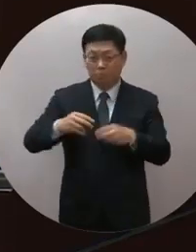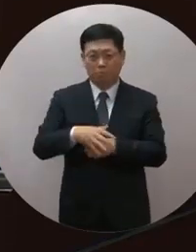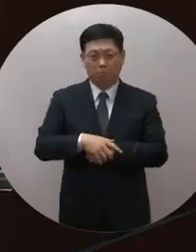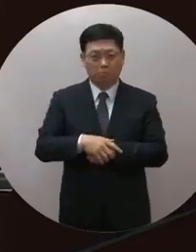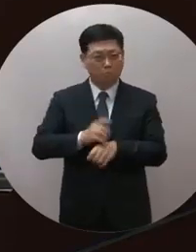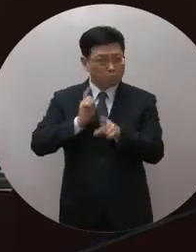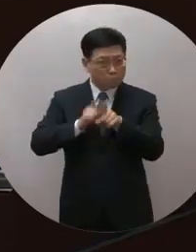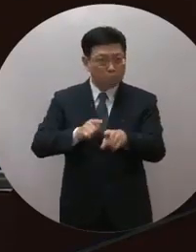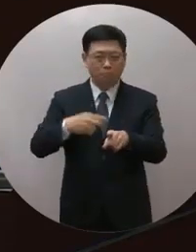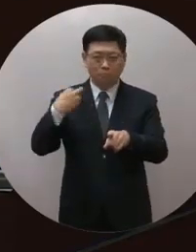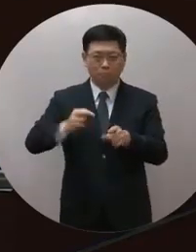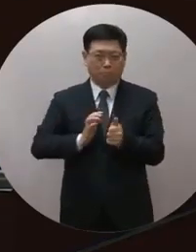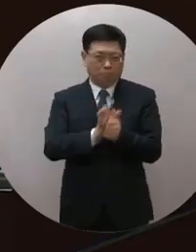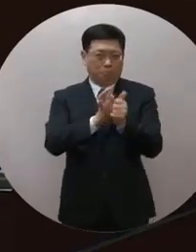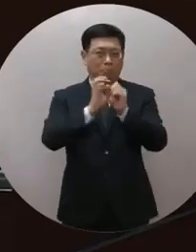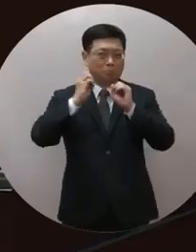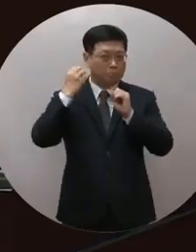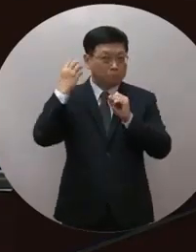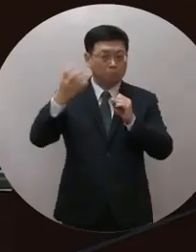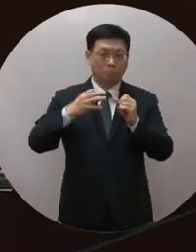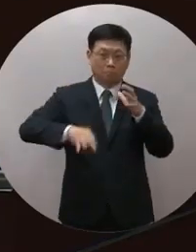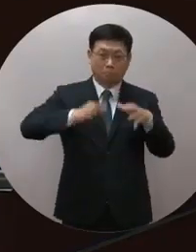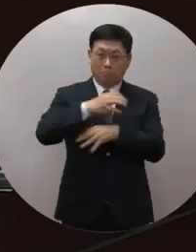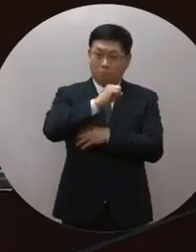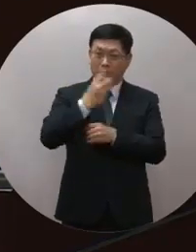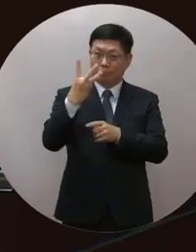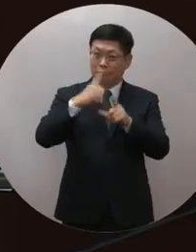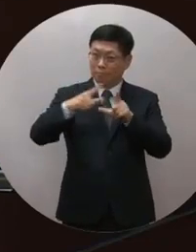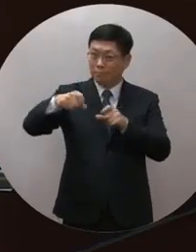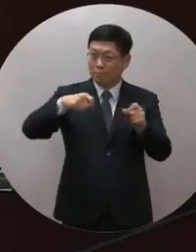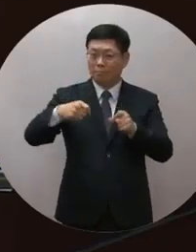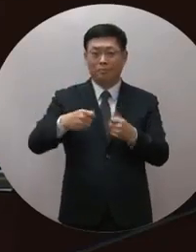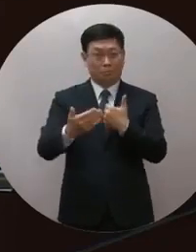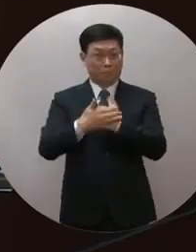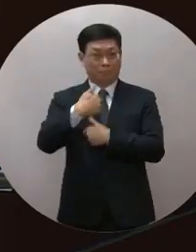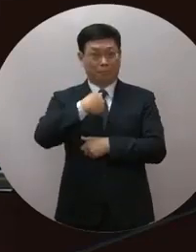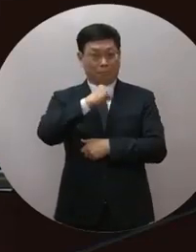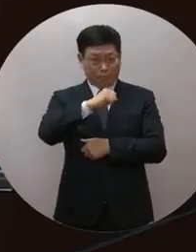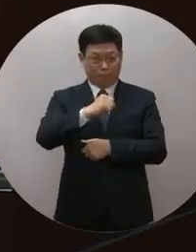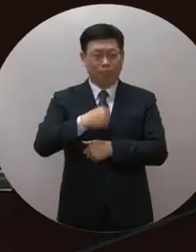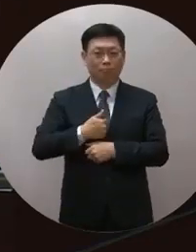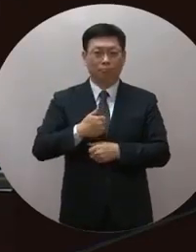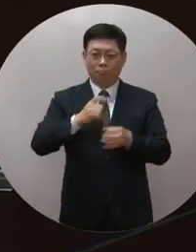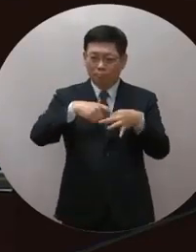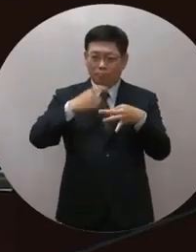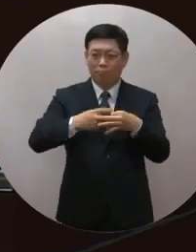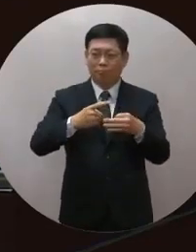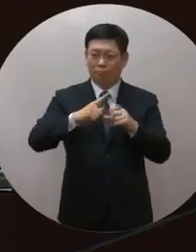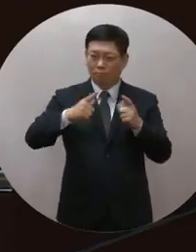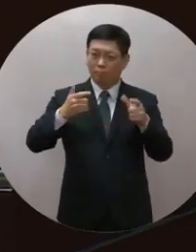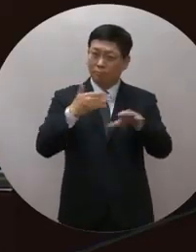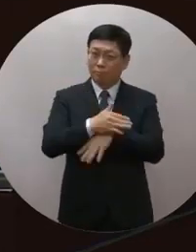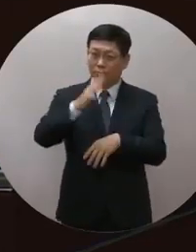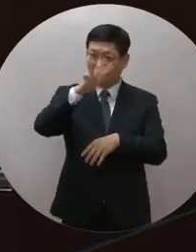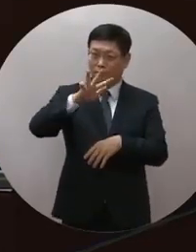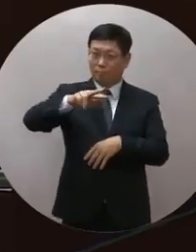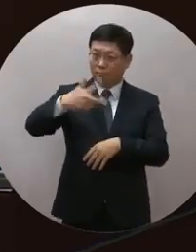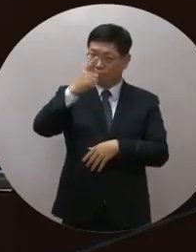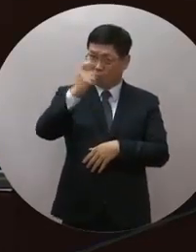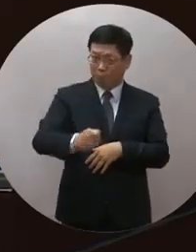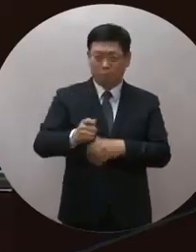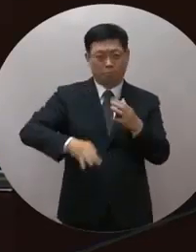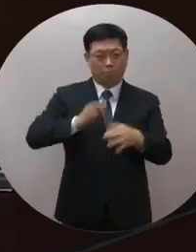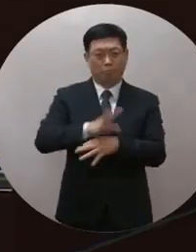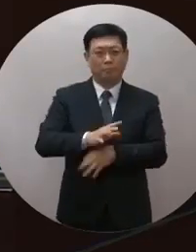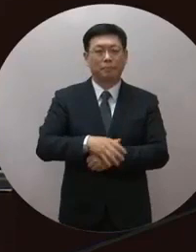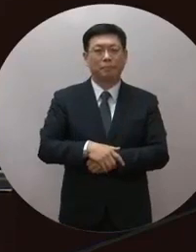基础，推出投资台湾三大方案，为台湾带来超过8700亿的